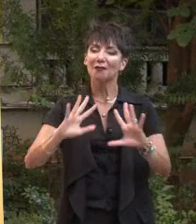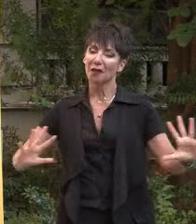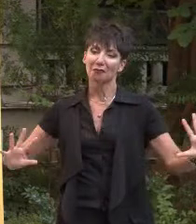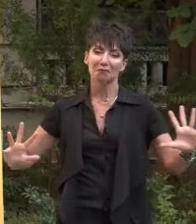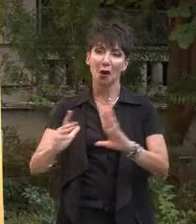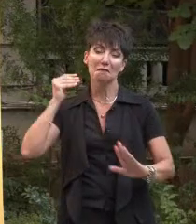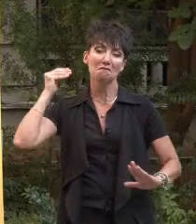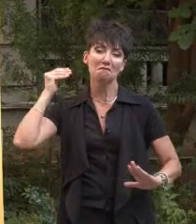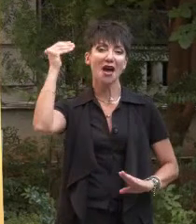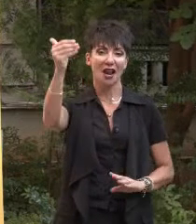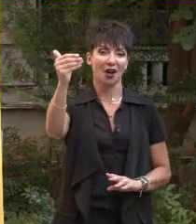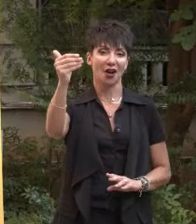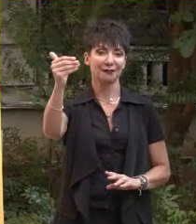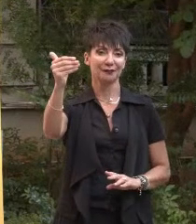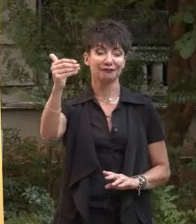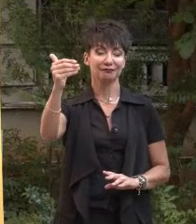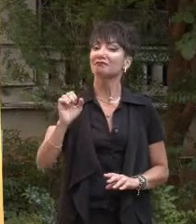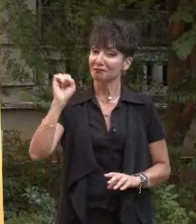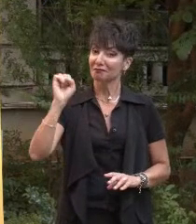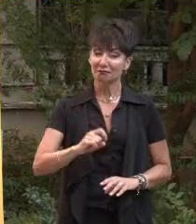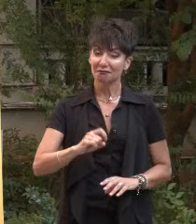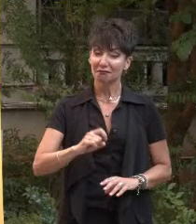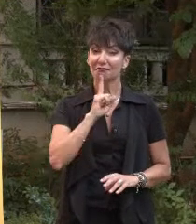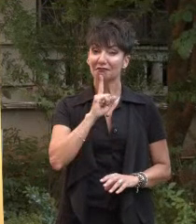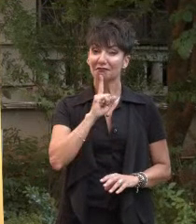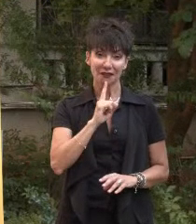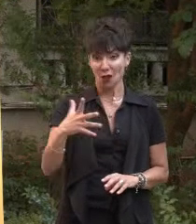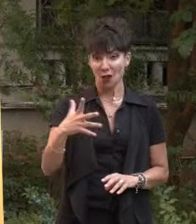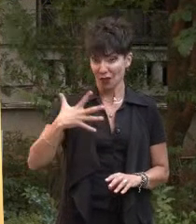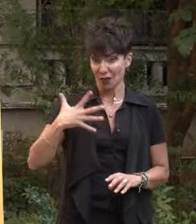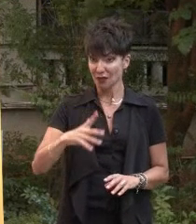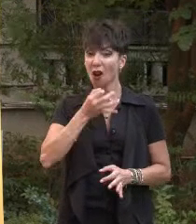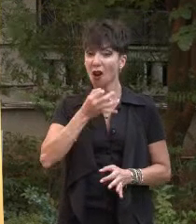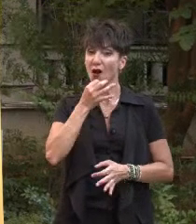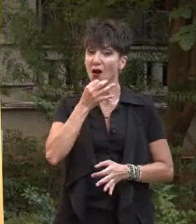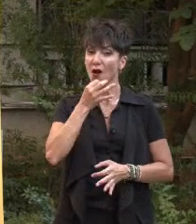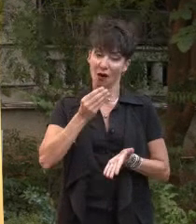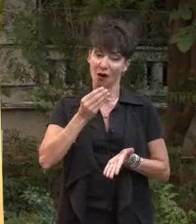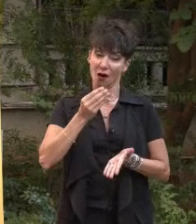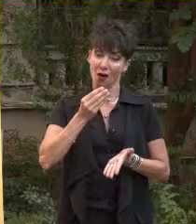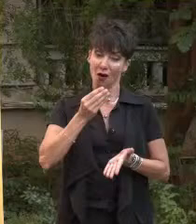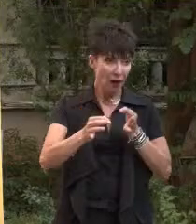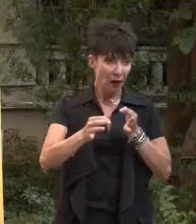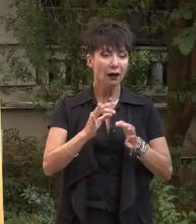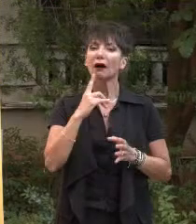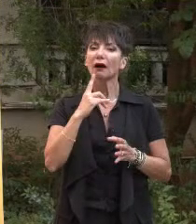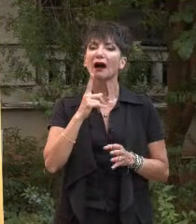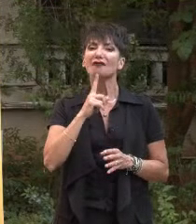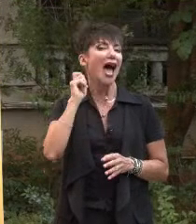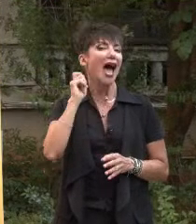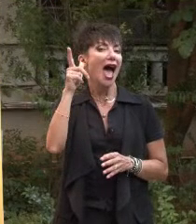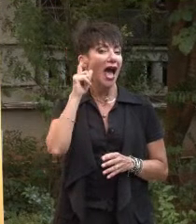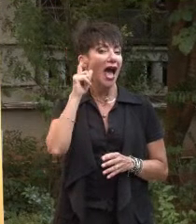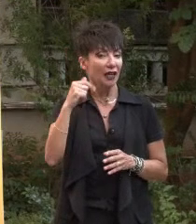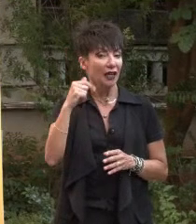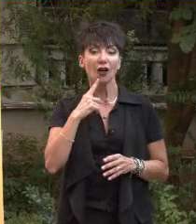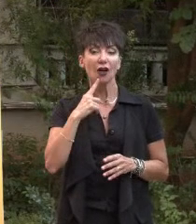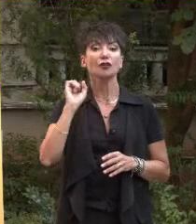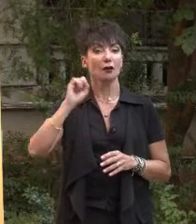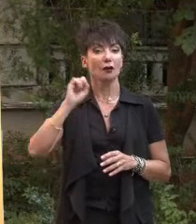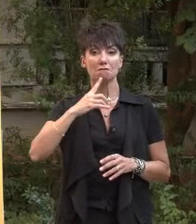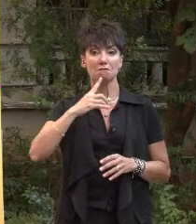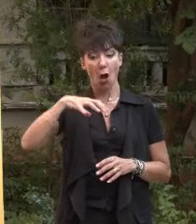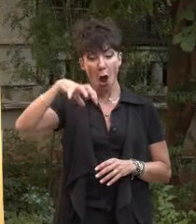καλύτερο αύριο. Αυτό το οποίο ήθελα επίσης να τονίσω είναι ότι η εκδήλωση γίνεται σε